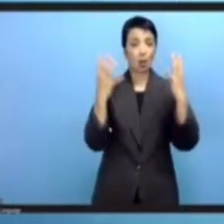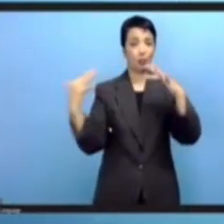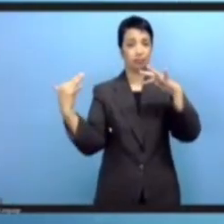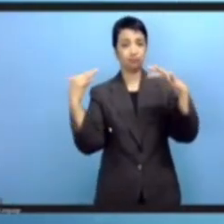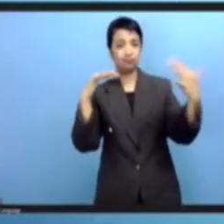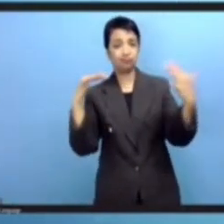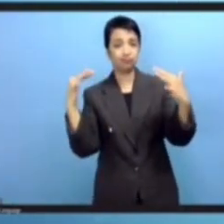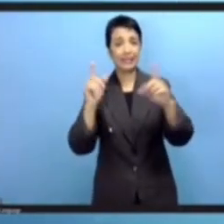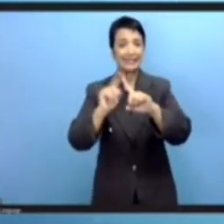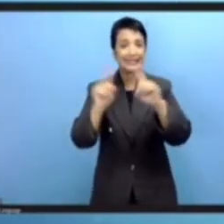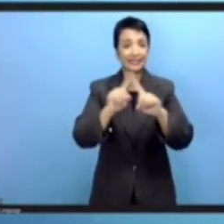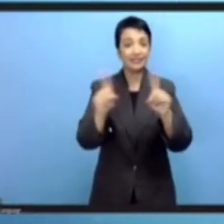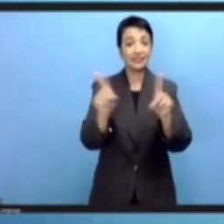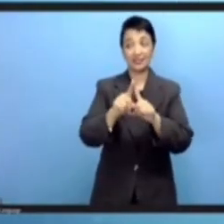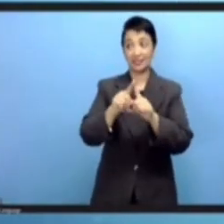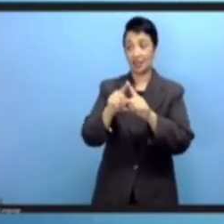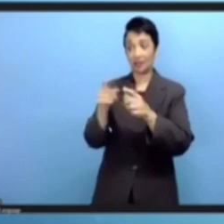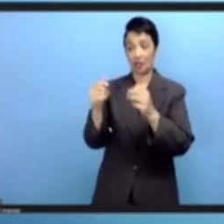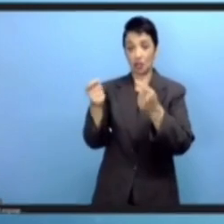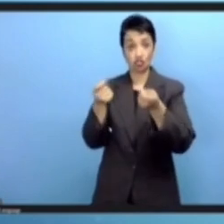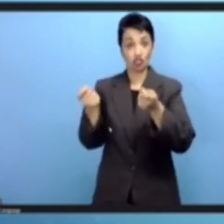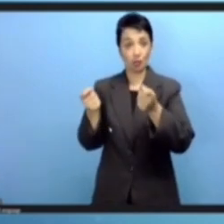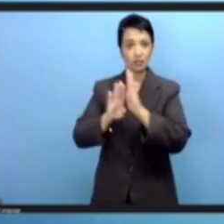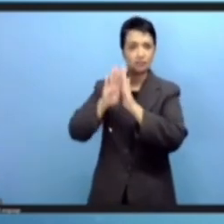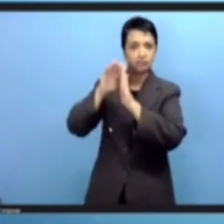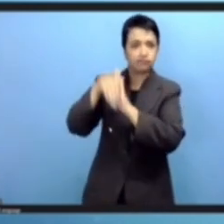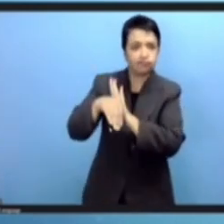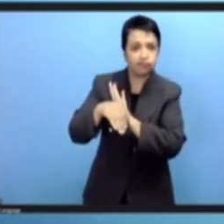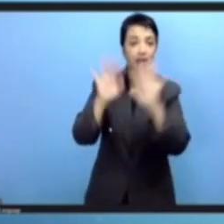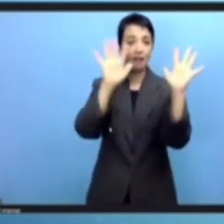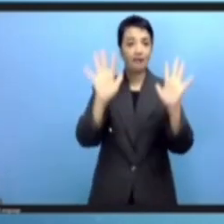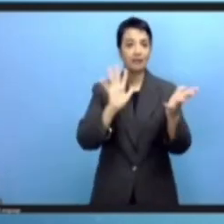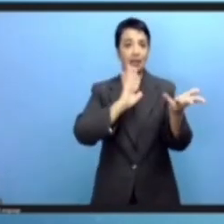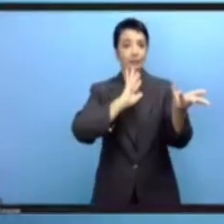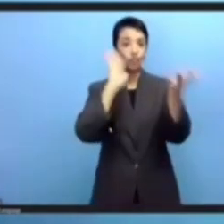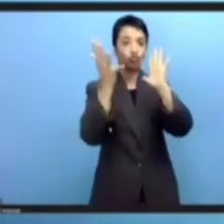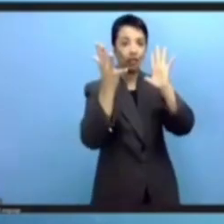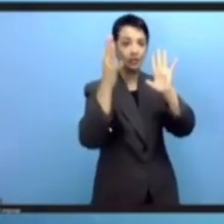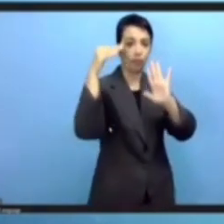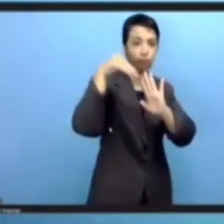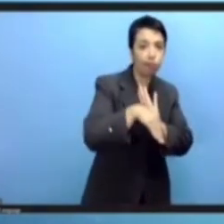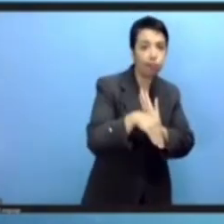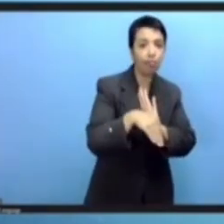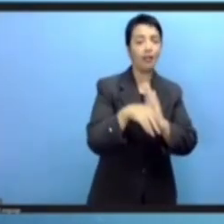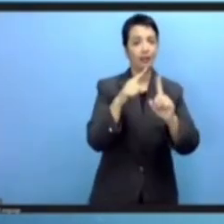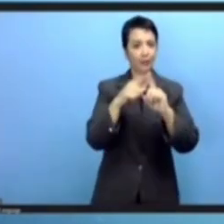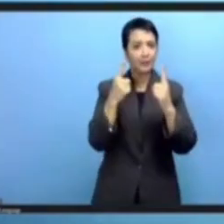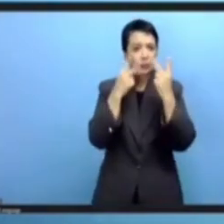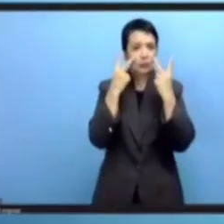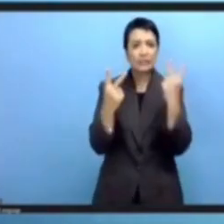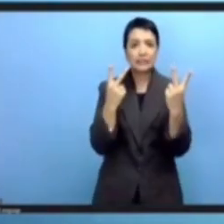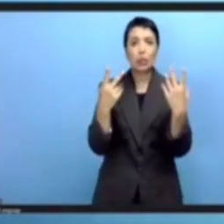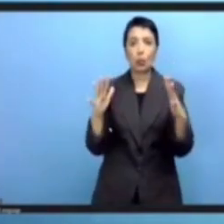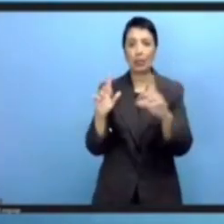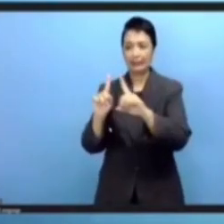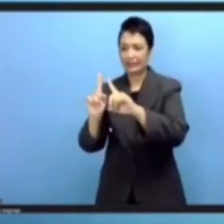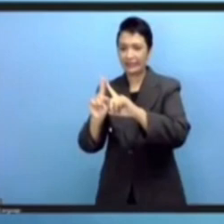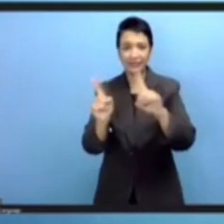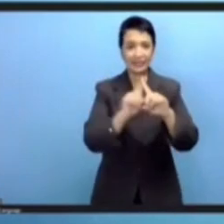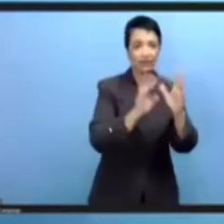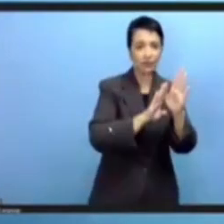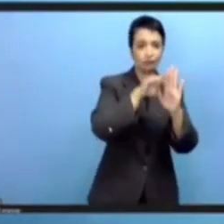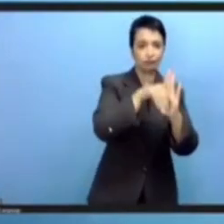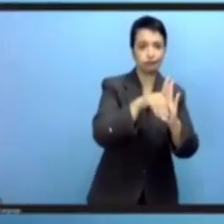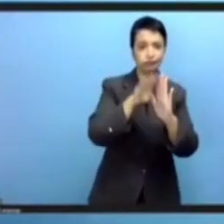tombe à un moment où il y a donc de crises multiples mondialement, des atteintes à la démocratie qui se multiplient,